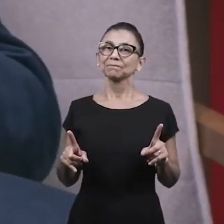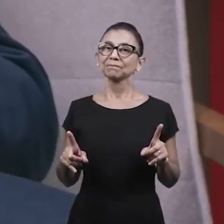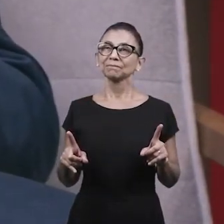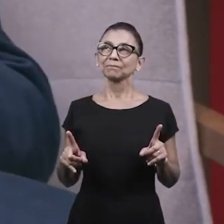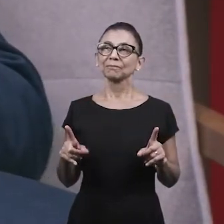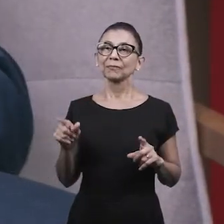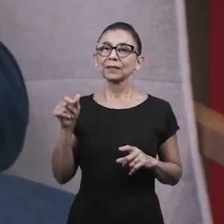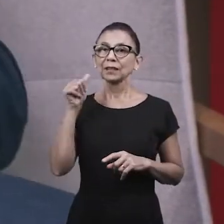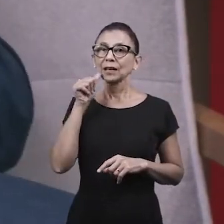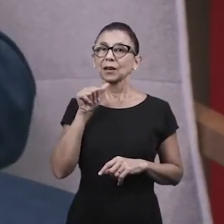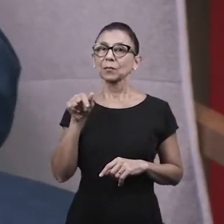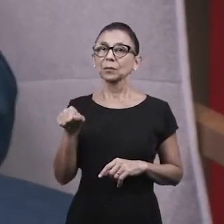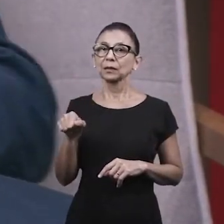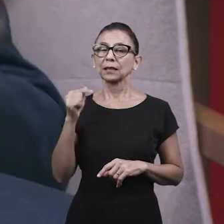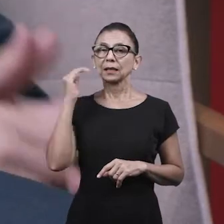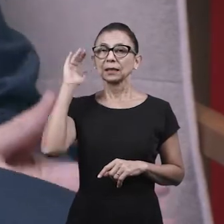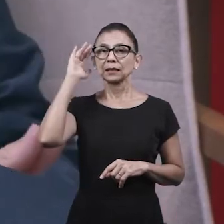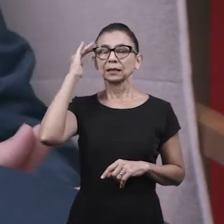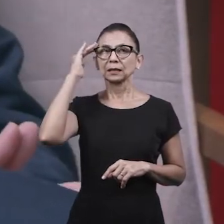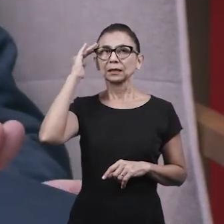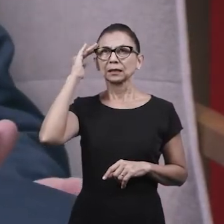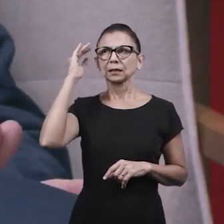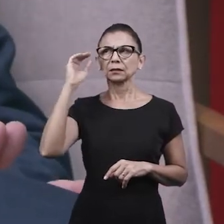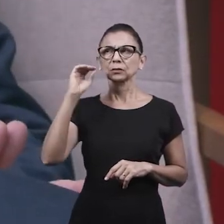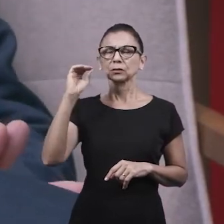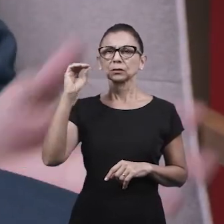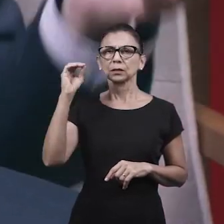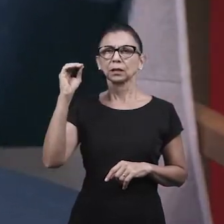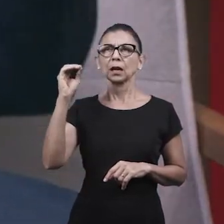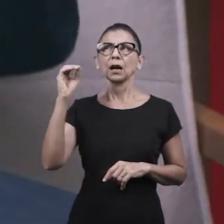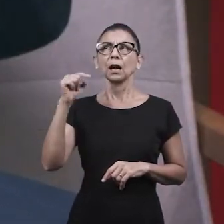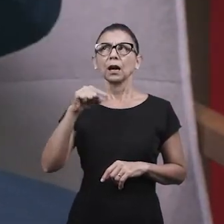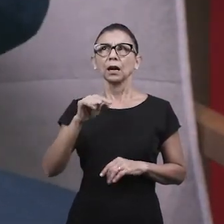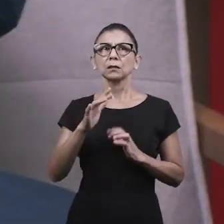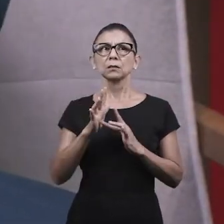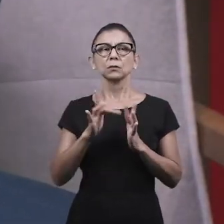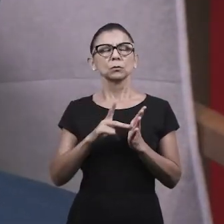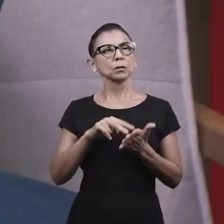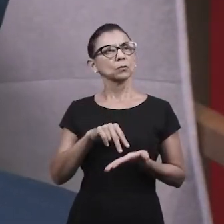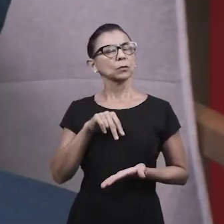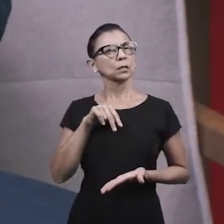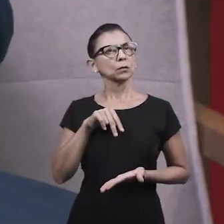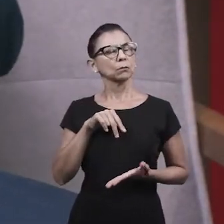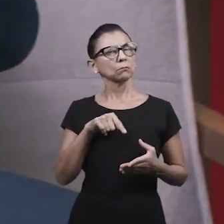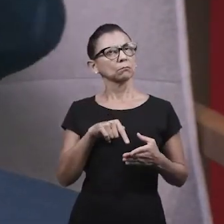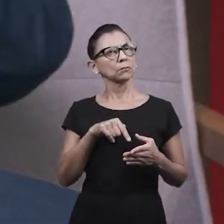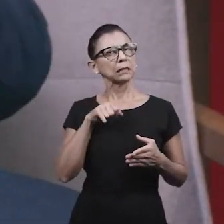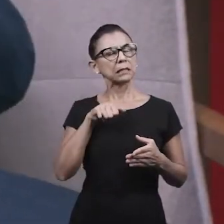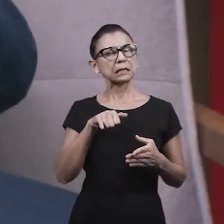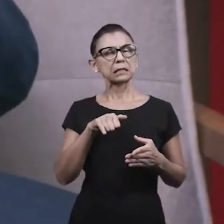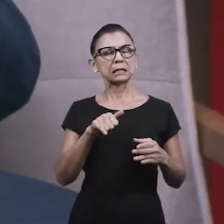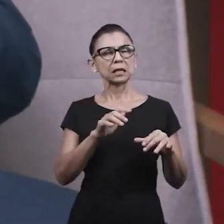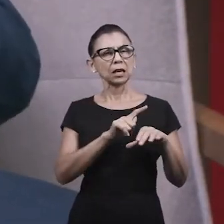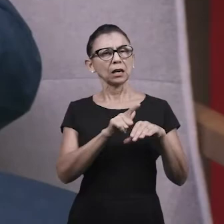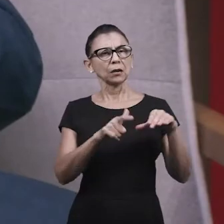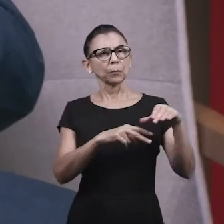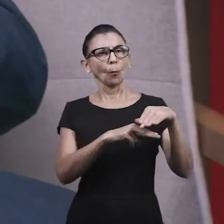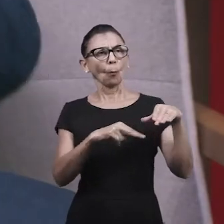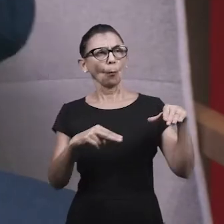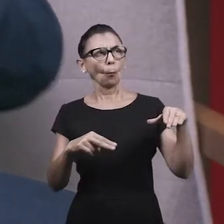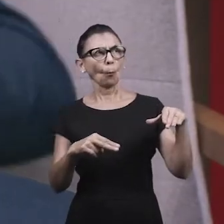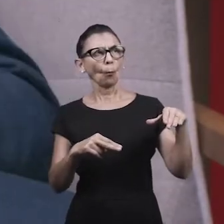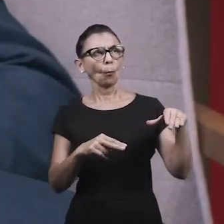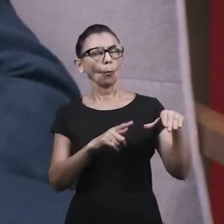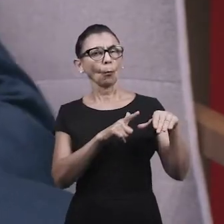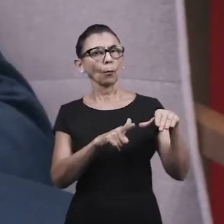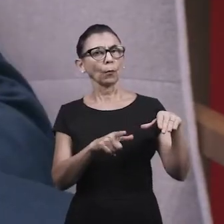qu'elle touche quelque chose qui était occulté, qui était sa résurrection. Jésus n'était plus au sépulcre. La croix ne l'a pas retenu. Il